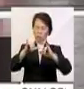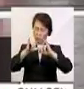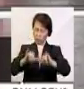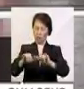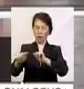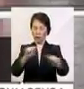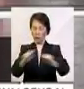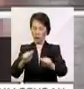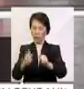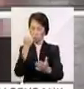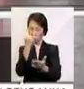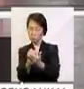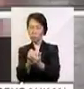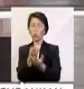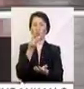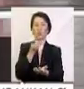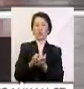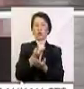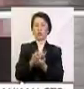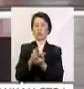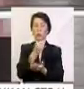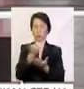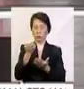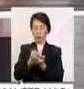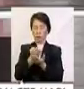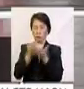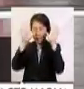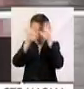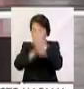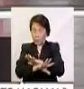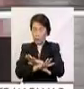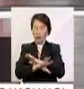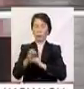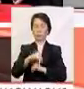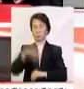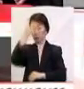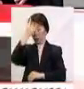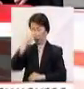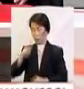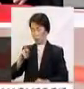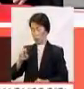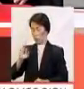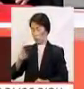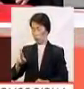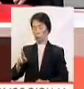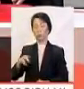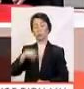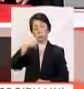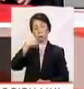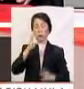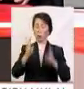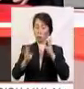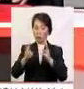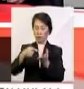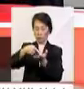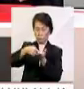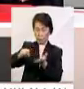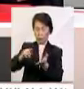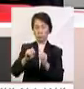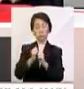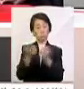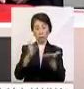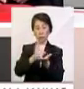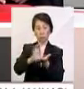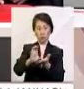sebarang aktiviti jenayah keuangan dan ekonomi gelap. Gubernur Datuk Nur Syamsiah Yunus berkata walaupun pembayaran tanpa